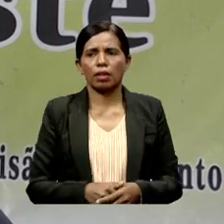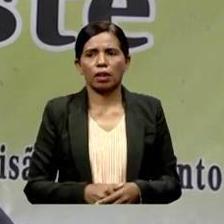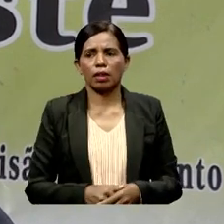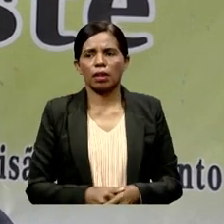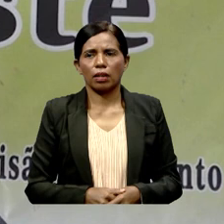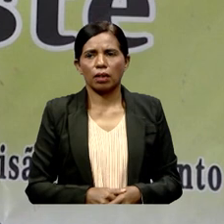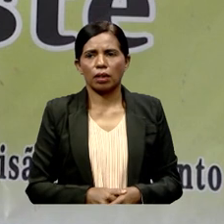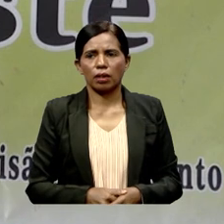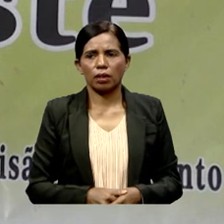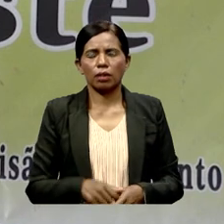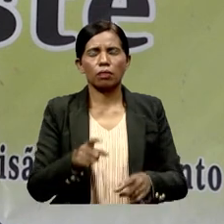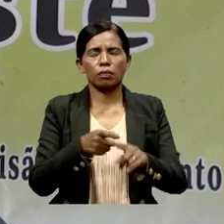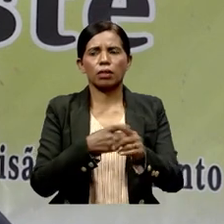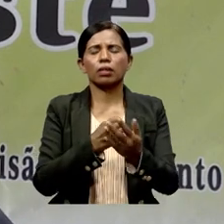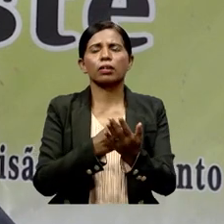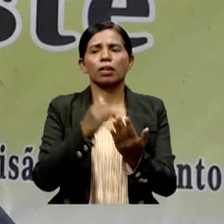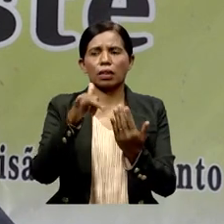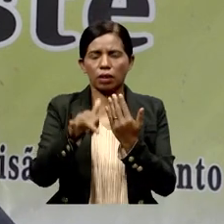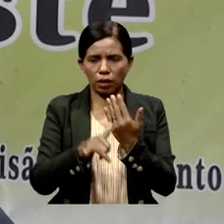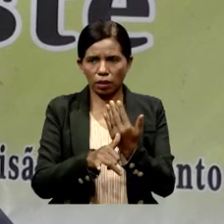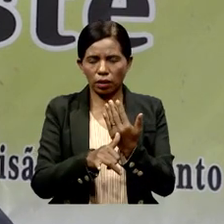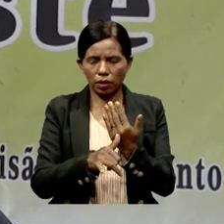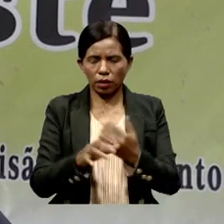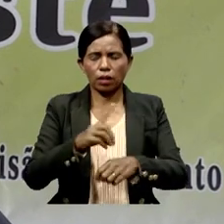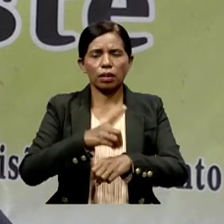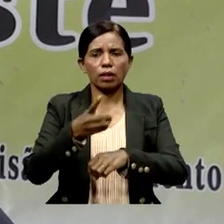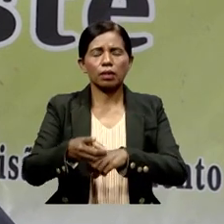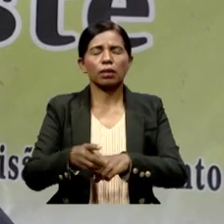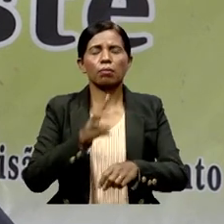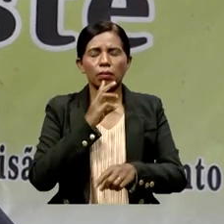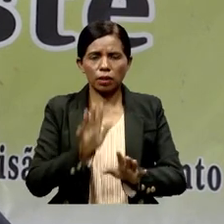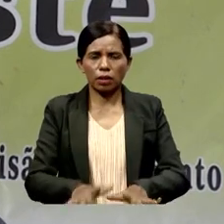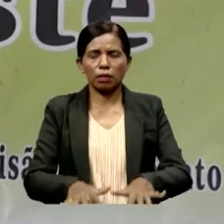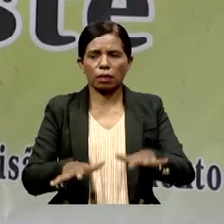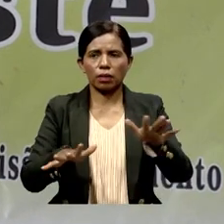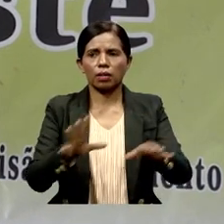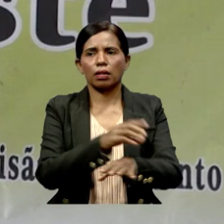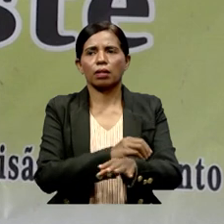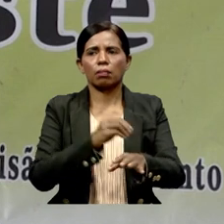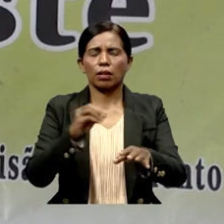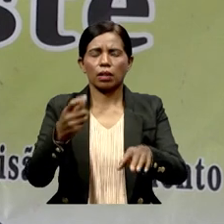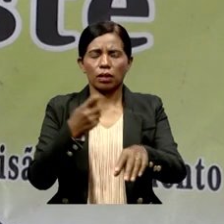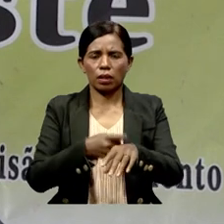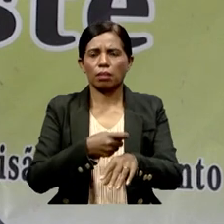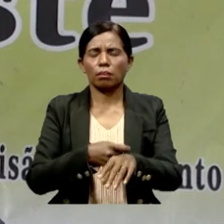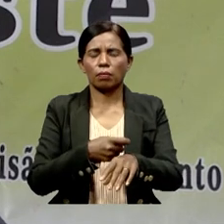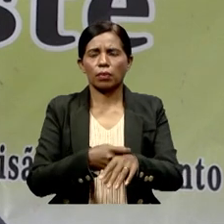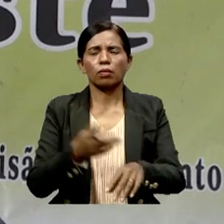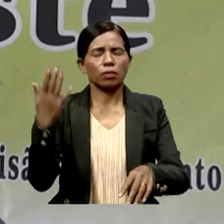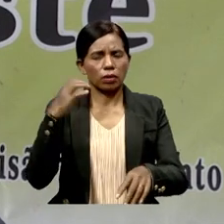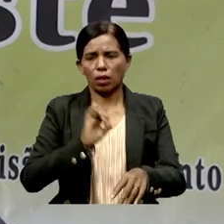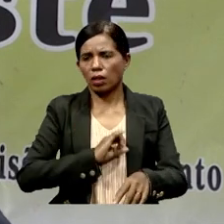agora foi ia janeiro maka heta inundasa de bot satan bahaya pasqua ne